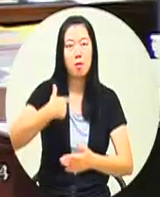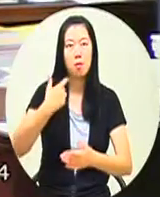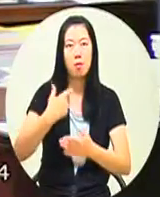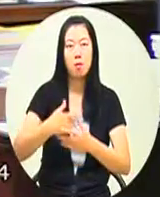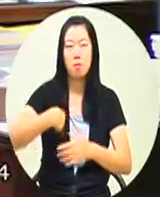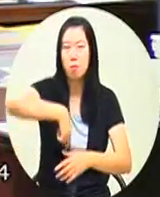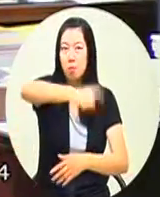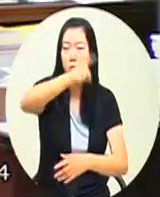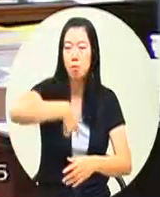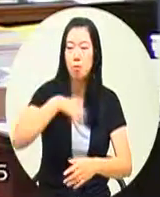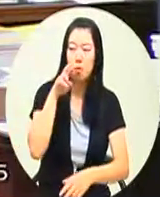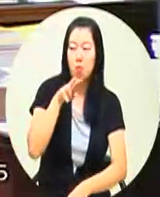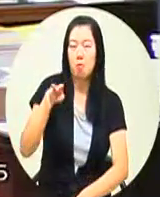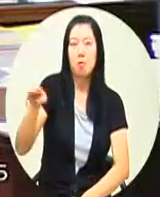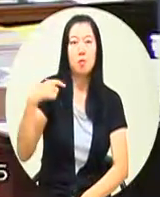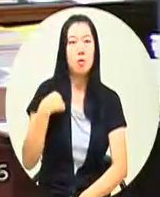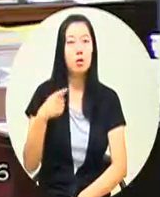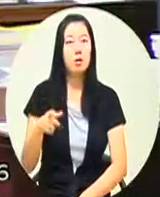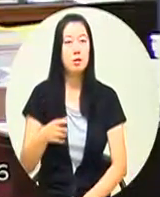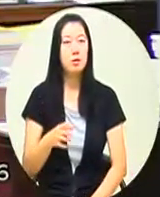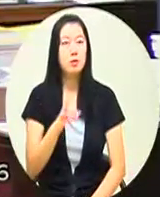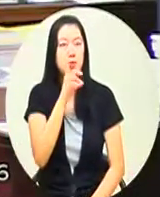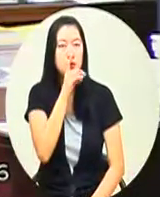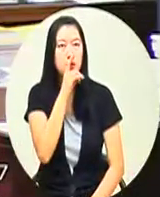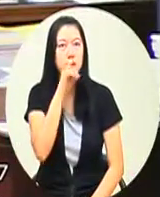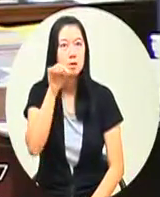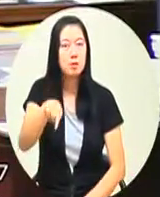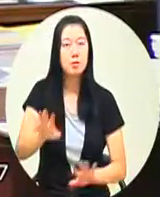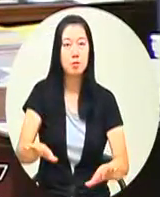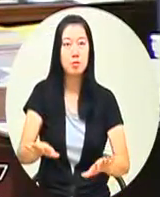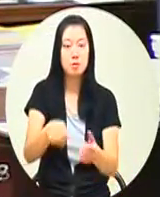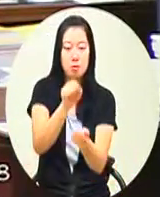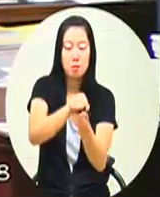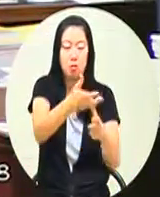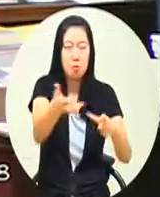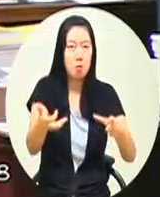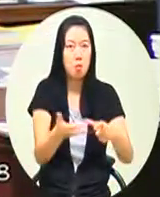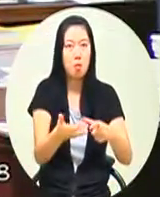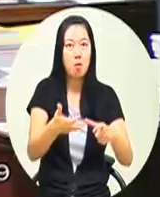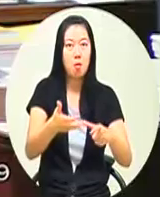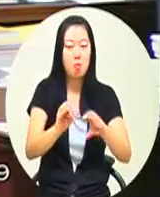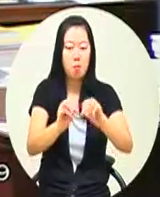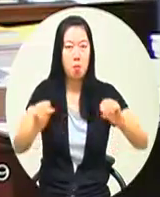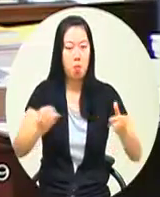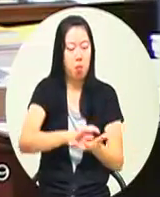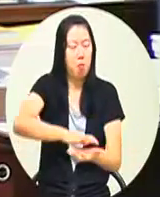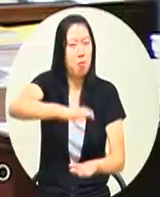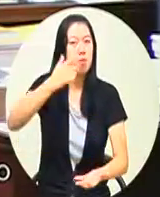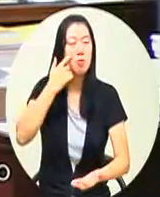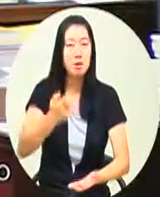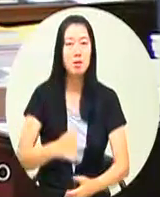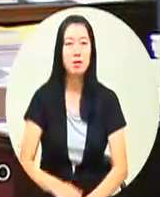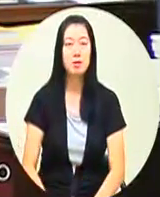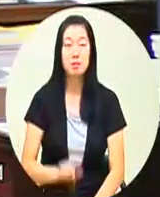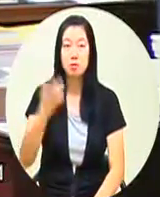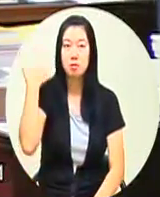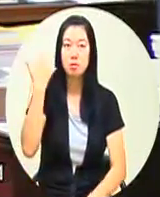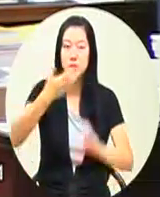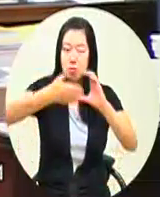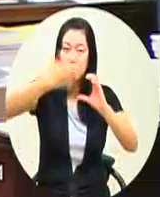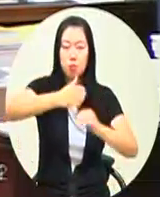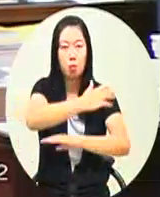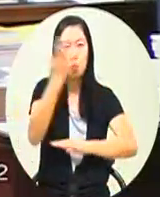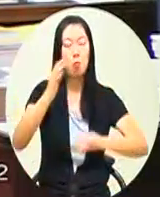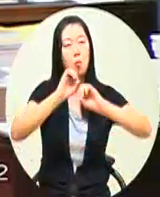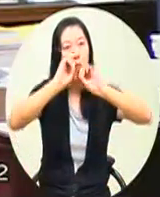多，然后也不断的关心说，哎，为什么现在澄清湖淤积的问题这么严重？那所以之前也有媒体报道说，哎，清